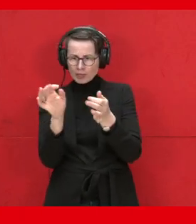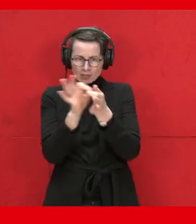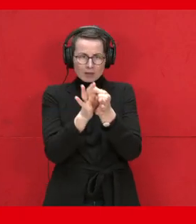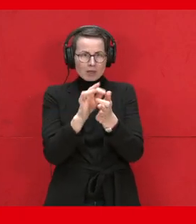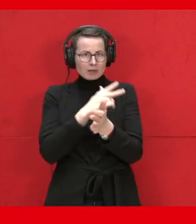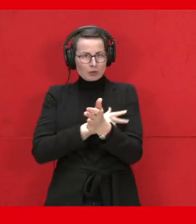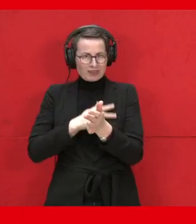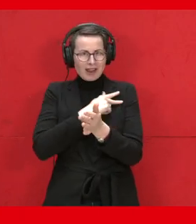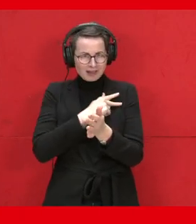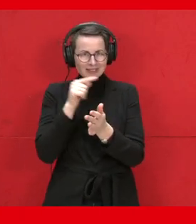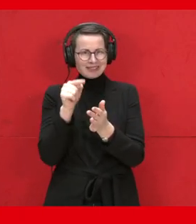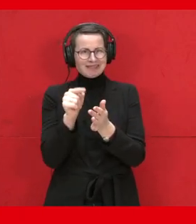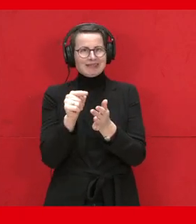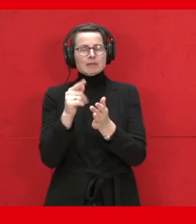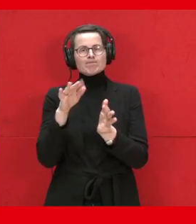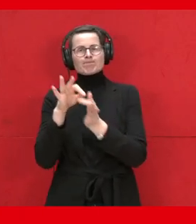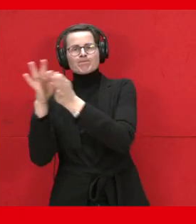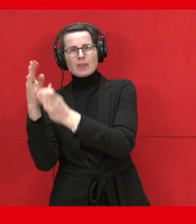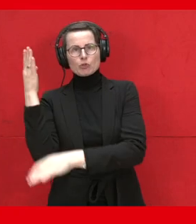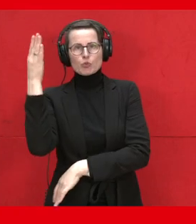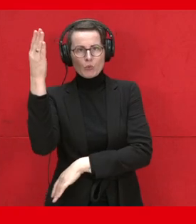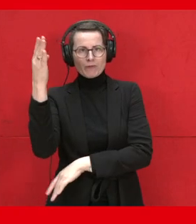haben, ist etwas, das in die Zukunft weist.